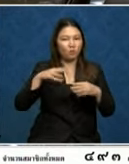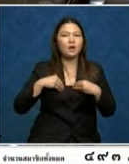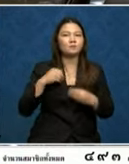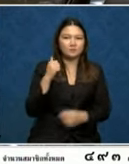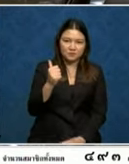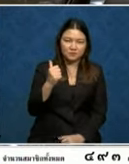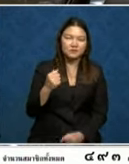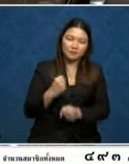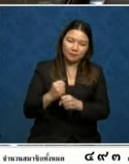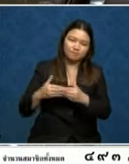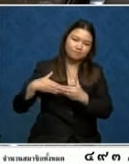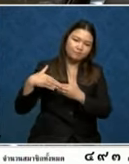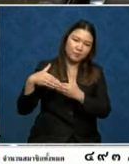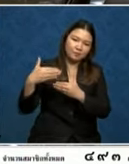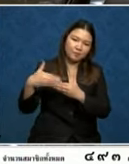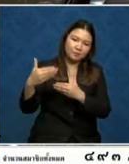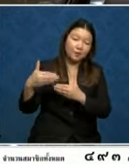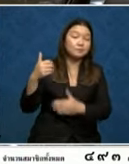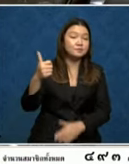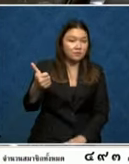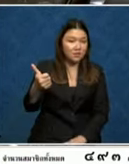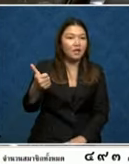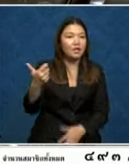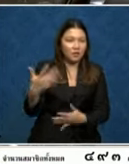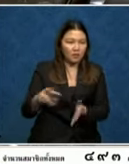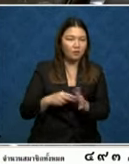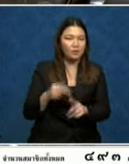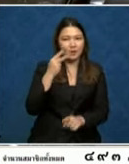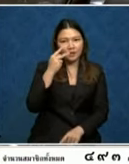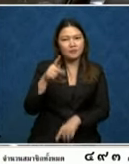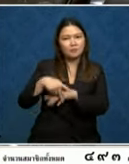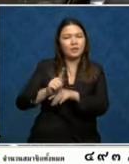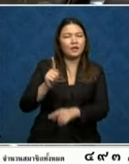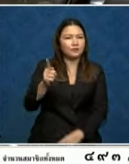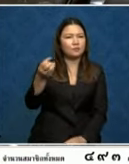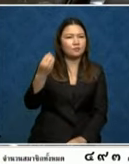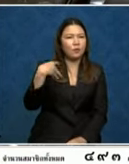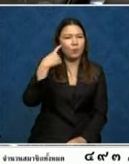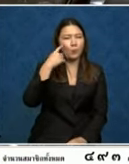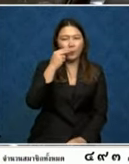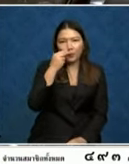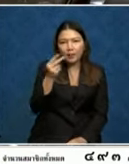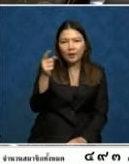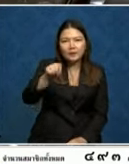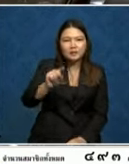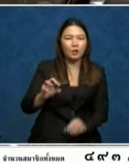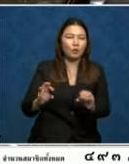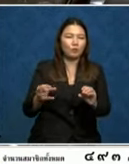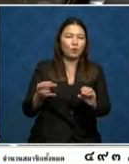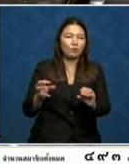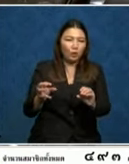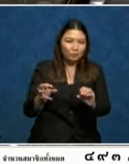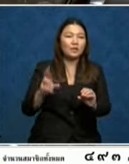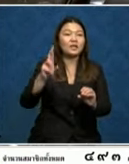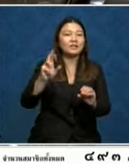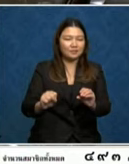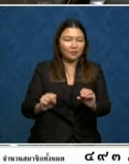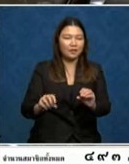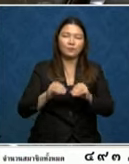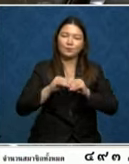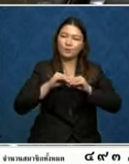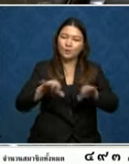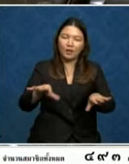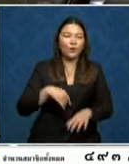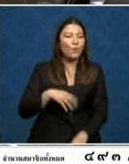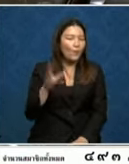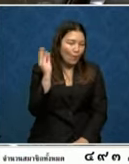ว่าเดินหน้าได้จผมมาฟงท่พัฒนาสัประโซน์ครับผมเองกเป็แนพัแท้วิทยุสภา ก็ตองขอย่ดโฆษณาช